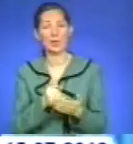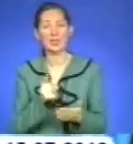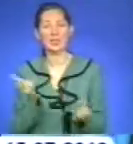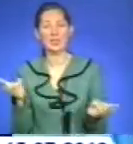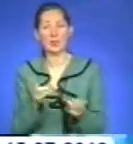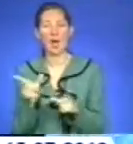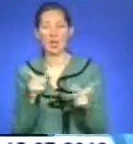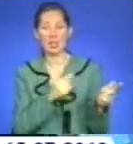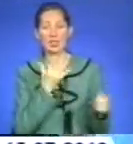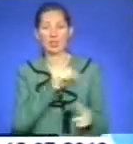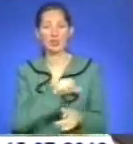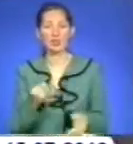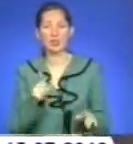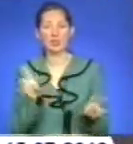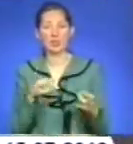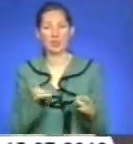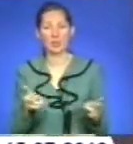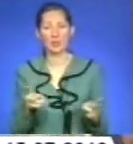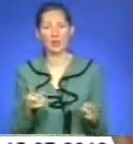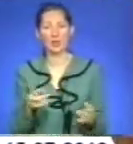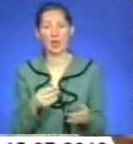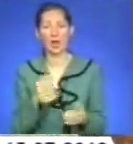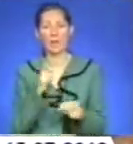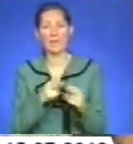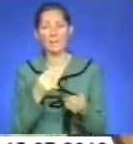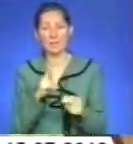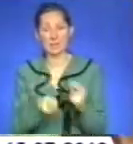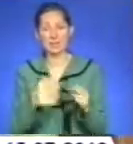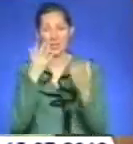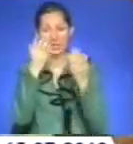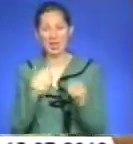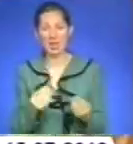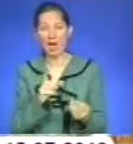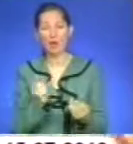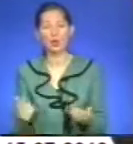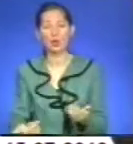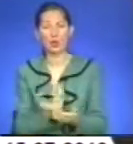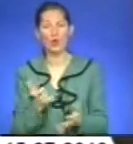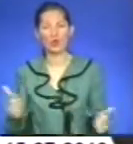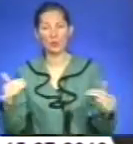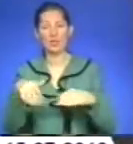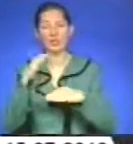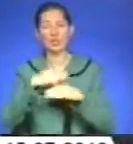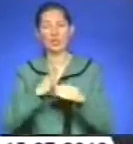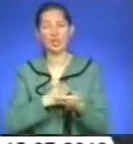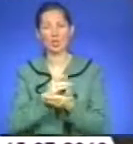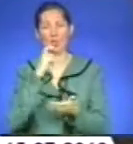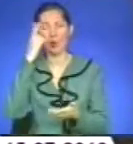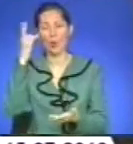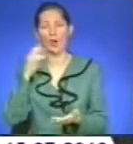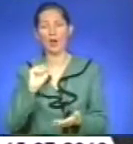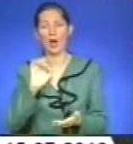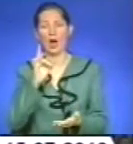їхати з України, чи не варто. Оце точно. Наприкінці дня прочани знову зібралися на вечірню службу Божу та на архієрейську